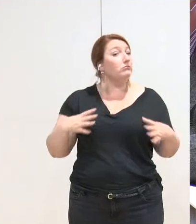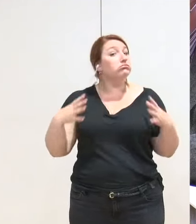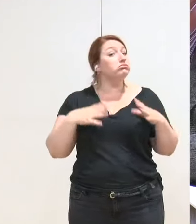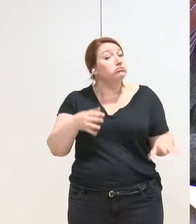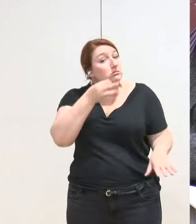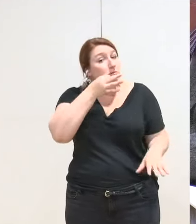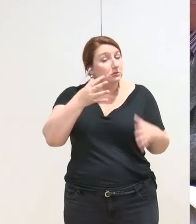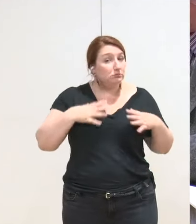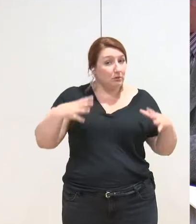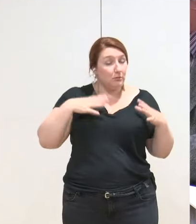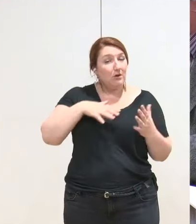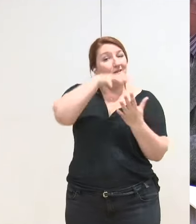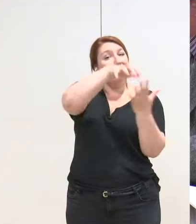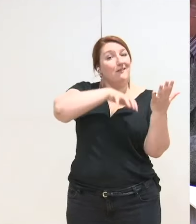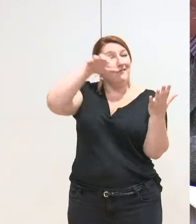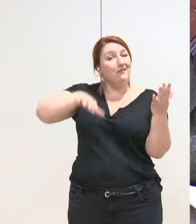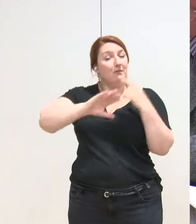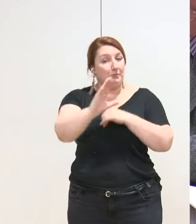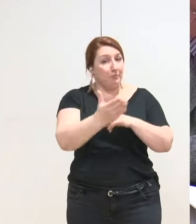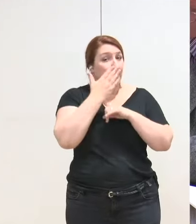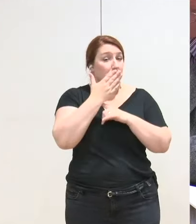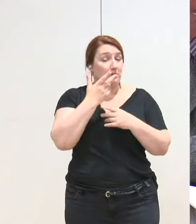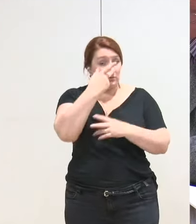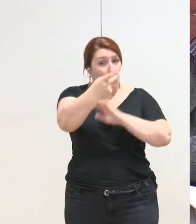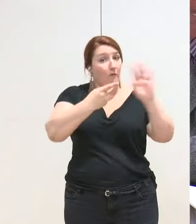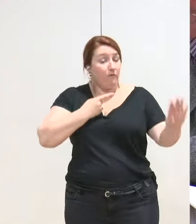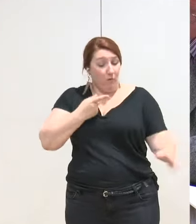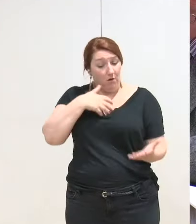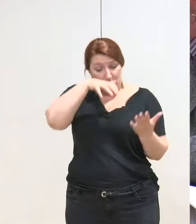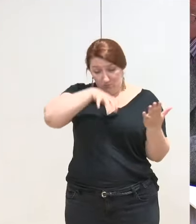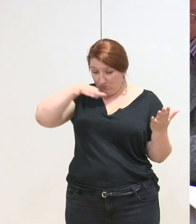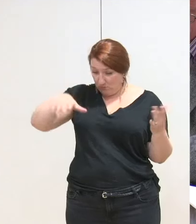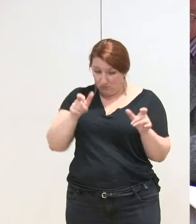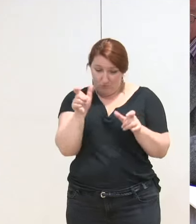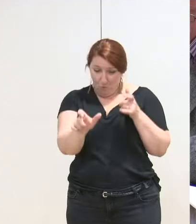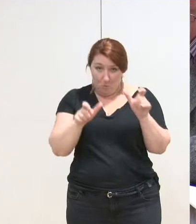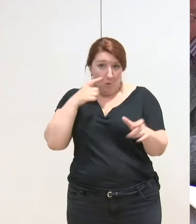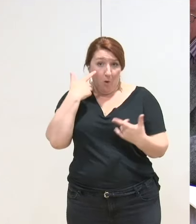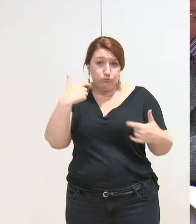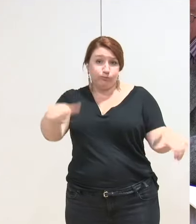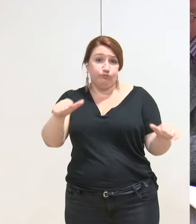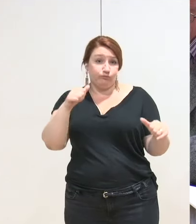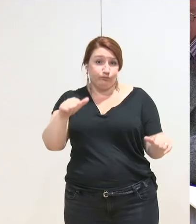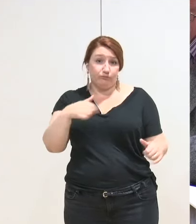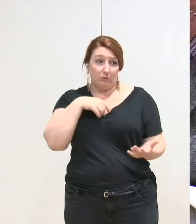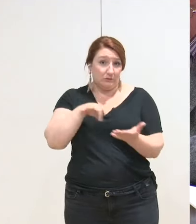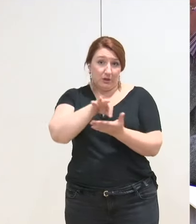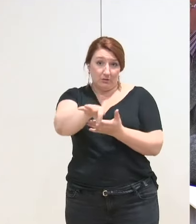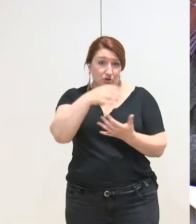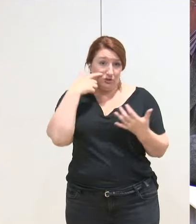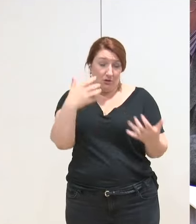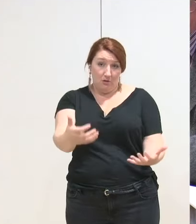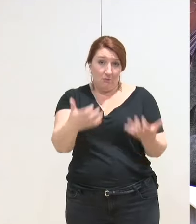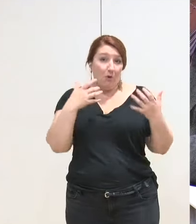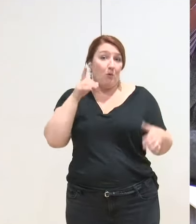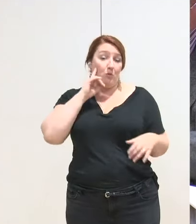de présentation qui nous qui nous a été adressé pardon et qui nous indique tout de suite la direction du vent puisqu'il parle et je